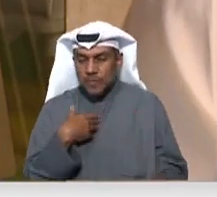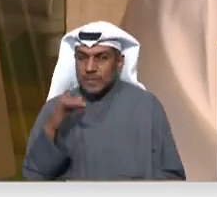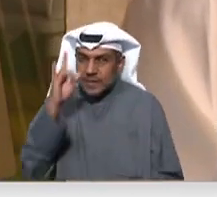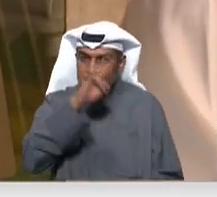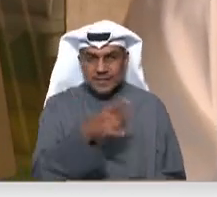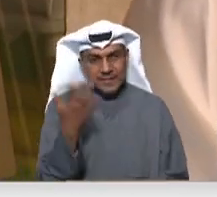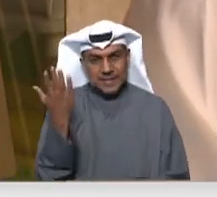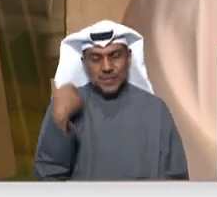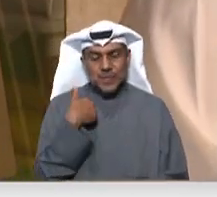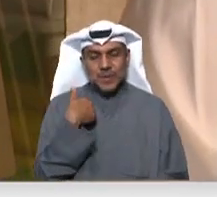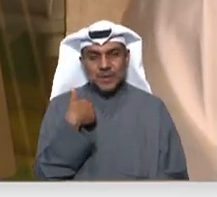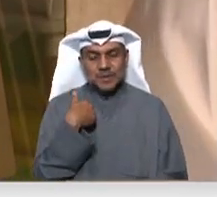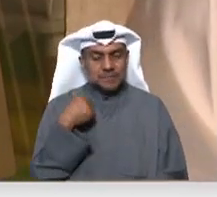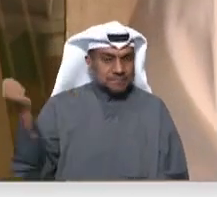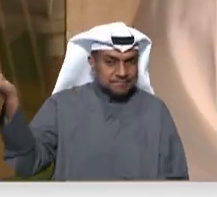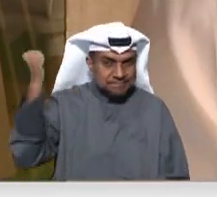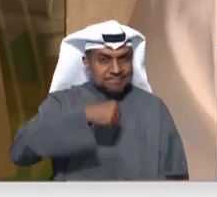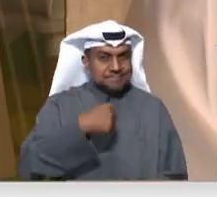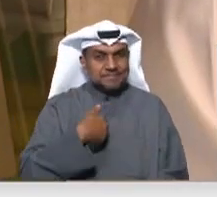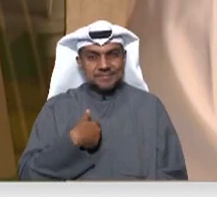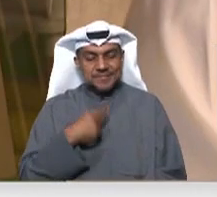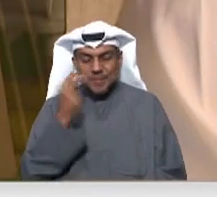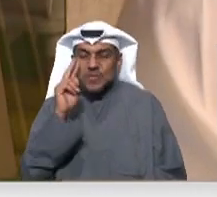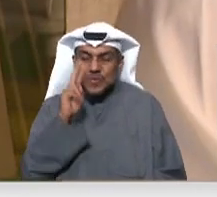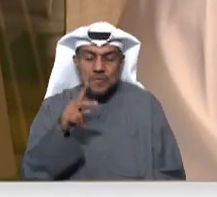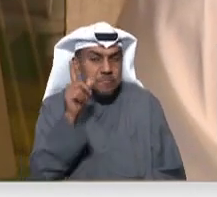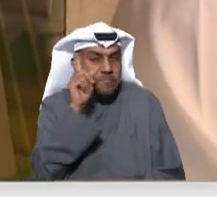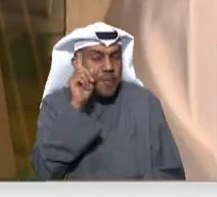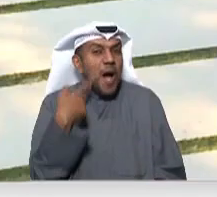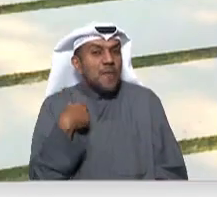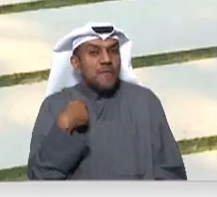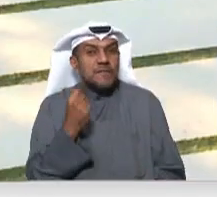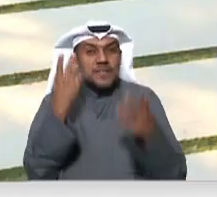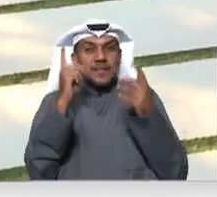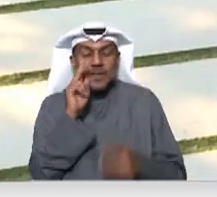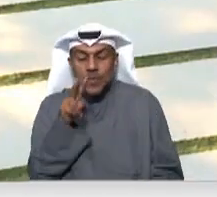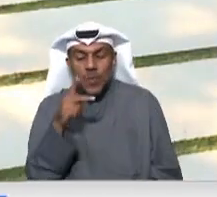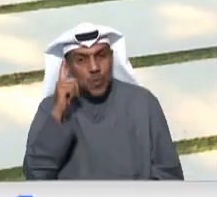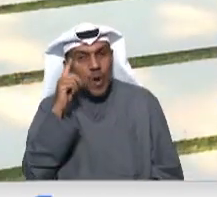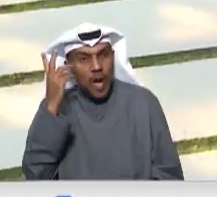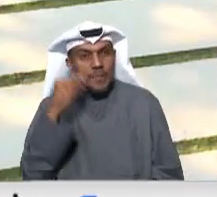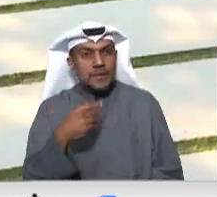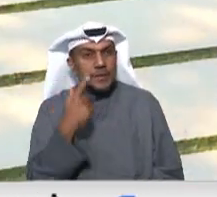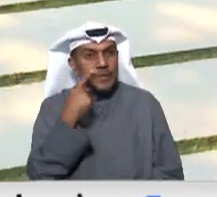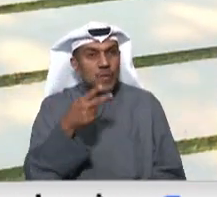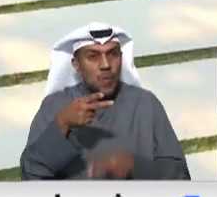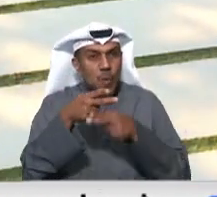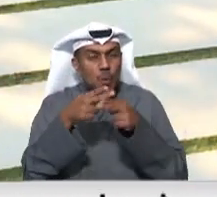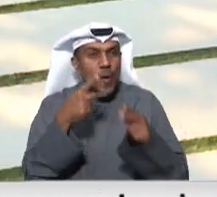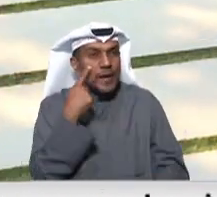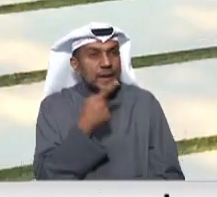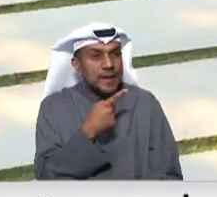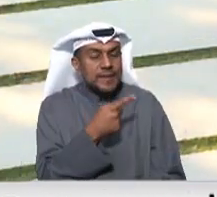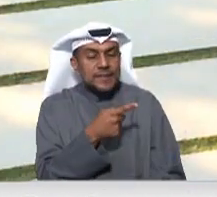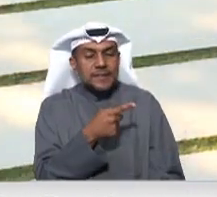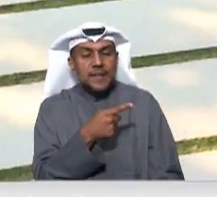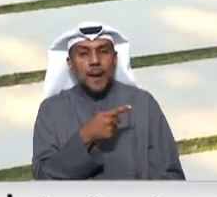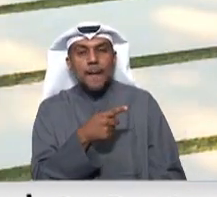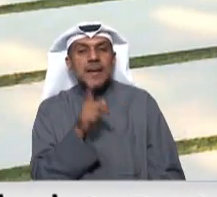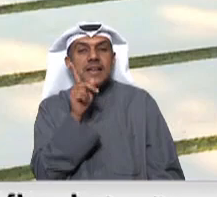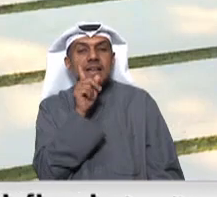يعني ندمت اني لو ادري انا كان رحت يعني جناح دوله الكويت المشارك في اكسبو